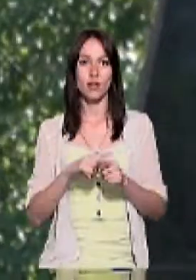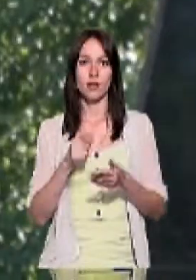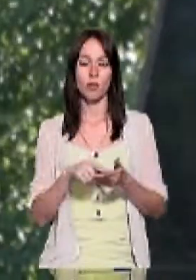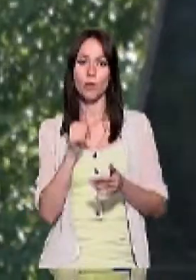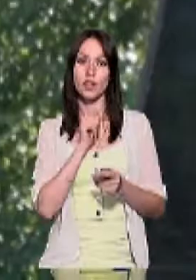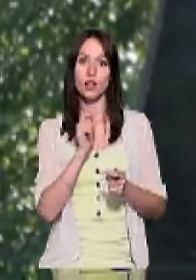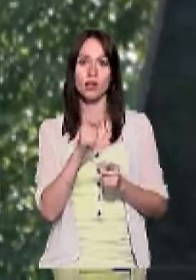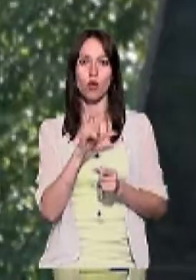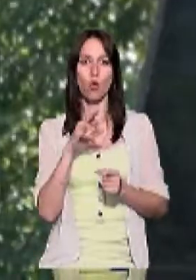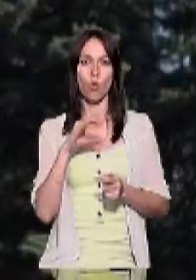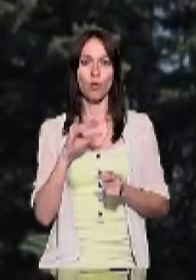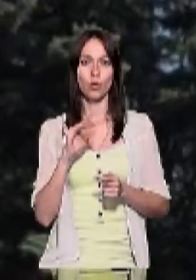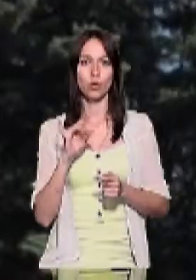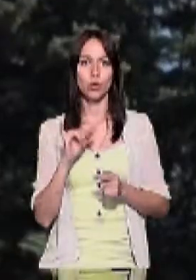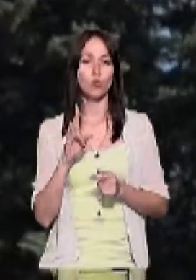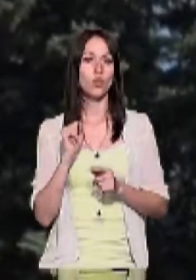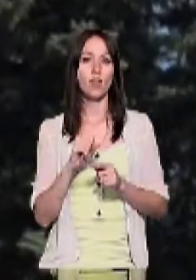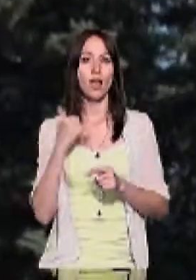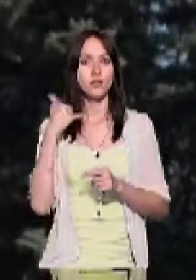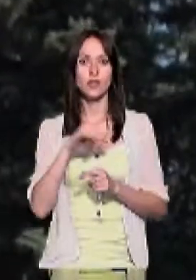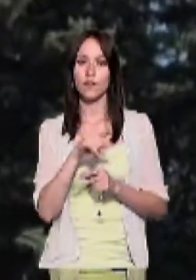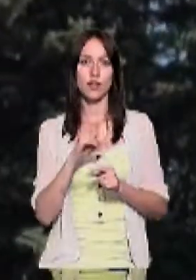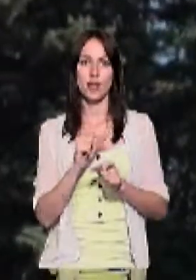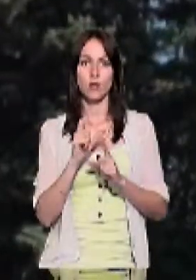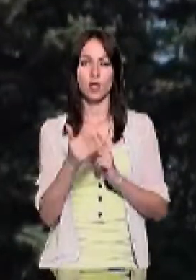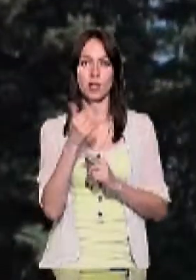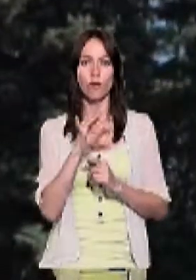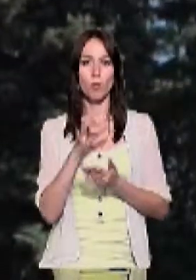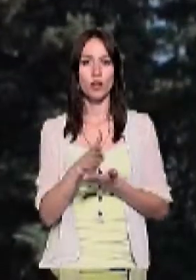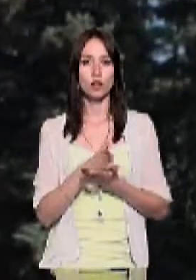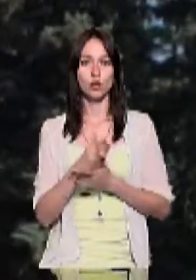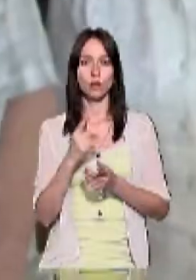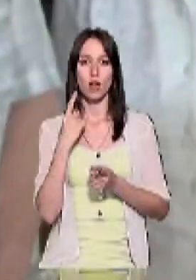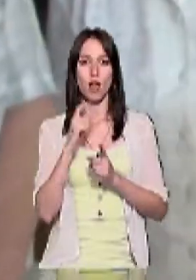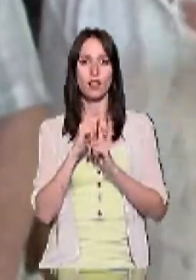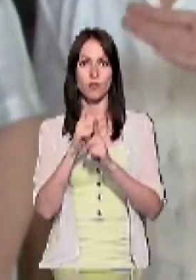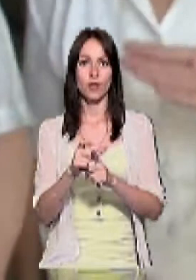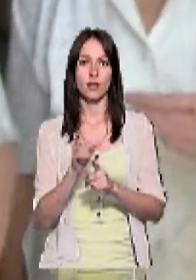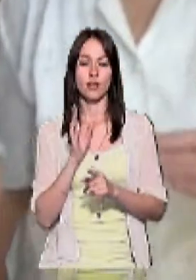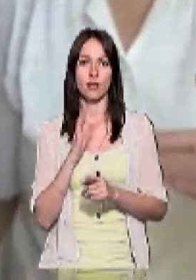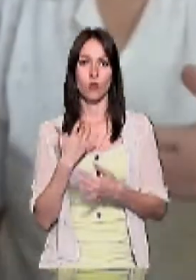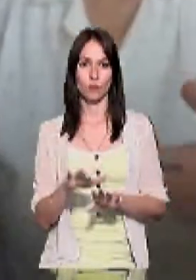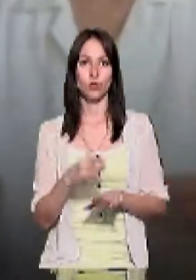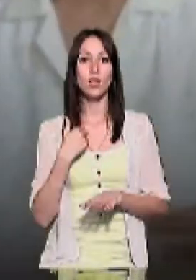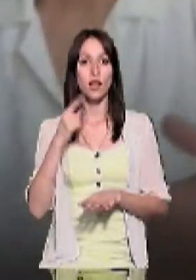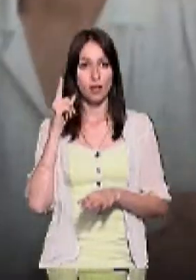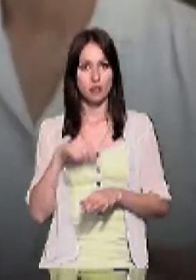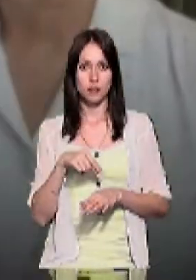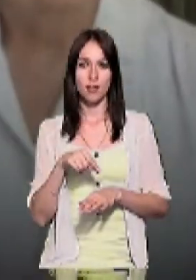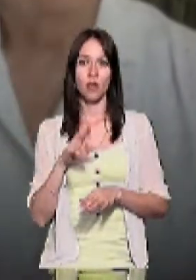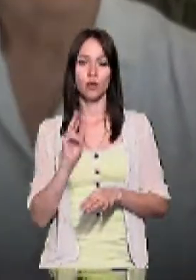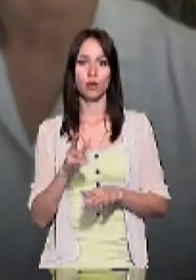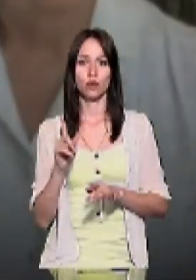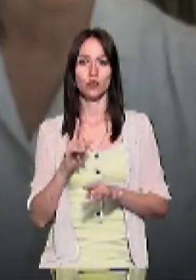Віталію Хомутиннику. На дзвінки він не відповідає. Його прес-служба надіслала у відповідь коментар. Я знаю позицію жителів мого